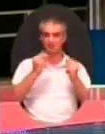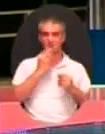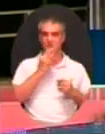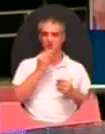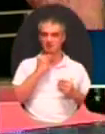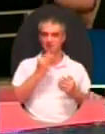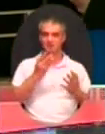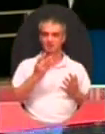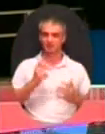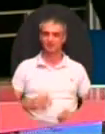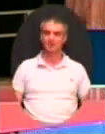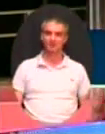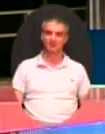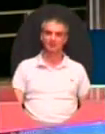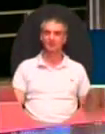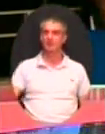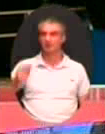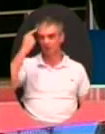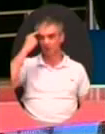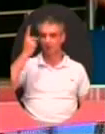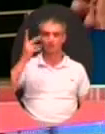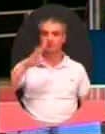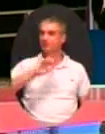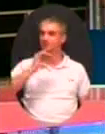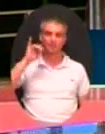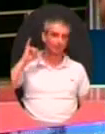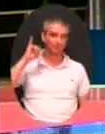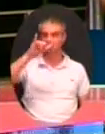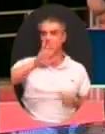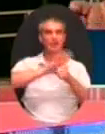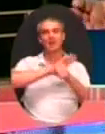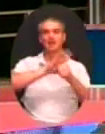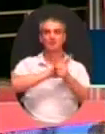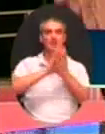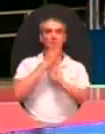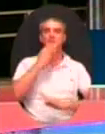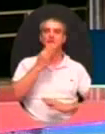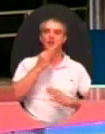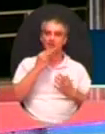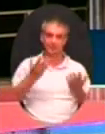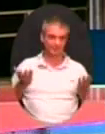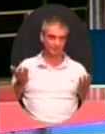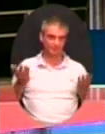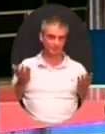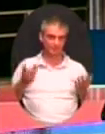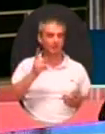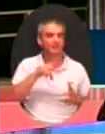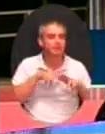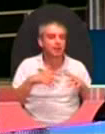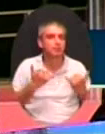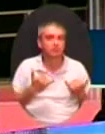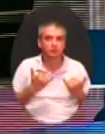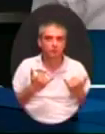יהודים ויהודיות קשרים וקשרות. אפשר באמת לחשוב שמלא מטוסים מלאים עם מתגיירים. אבל חבר הכנסת מוזס, זה המצב